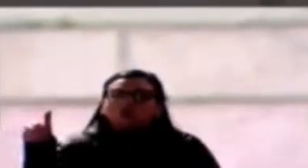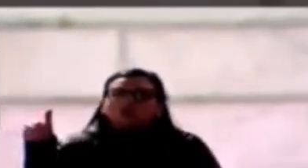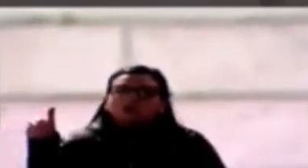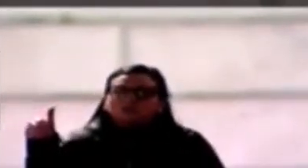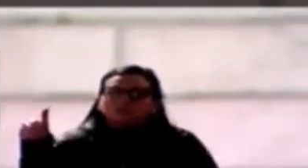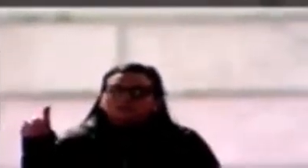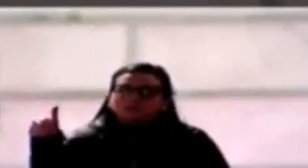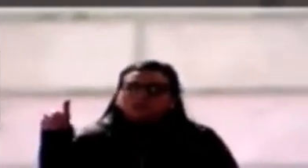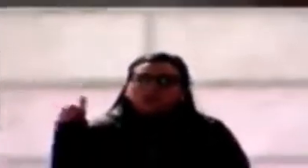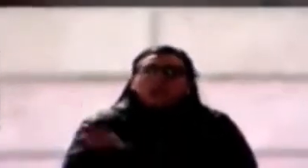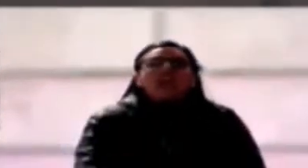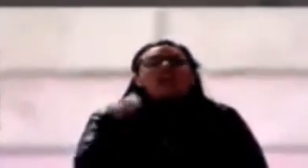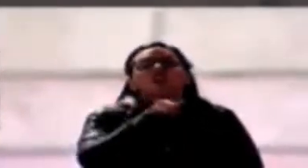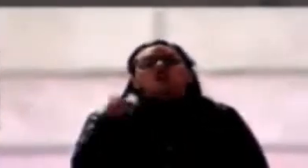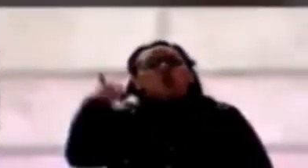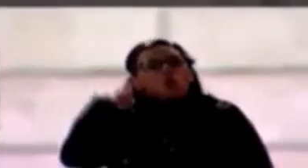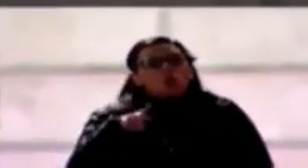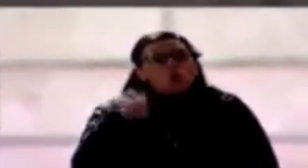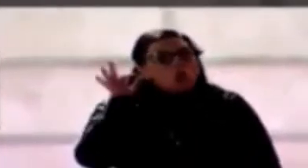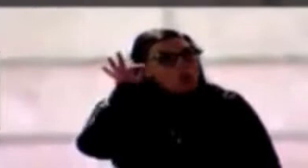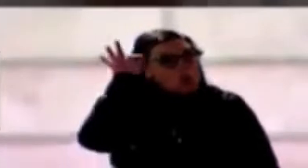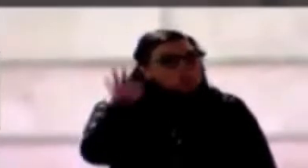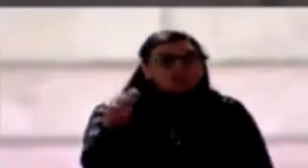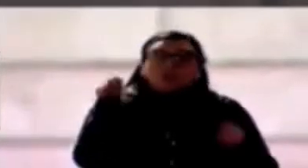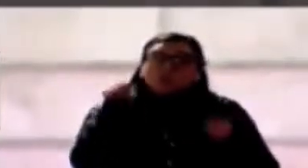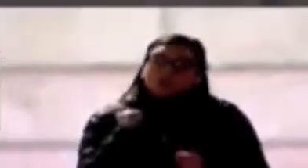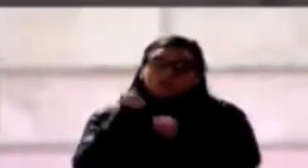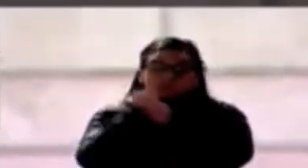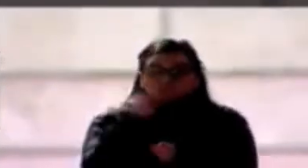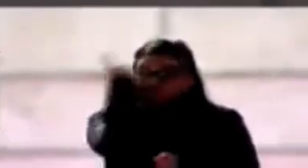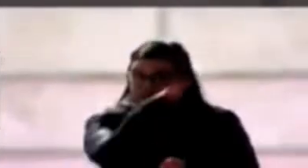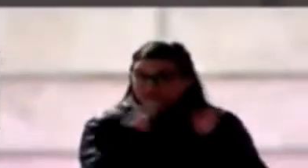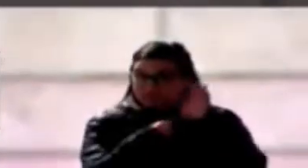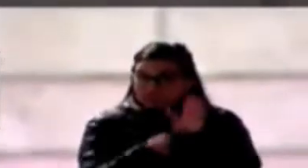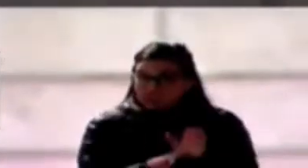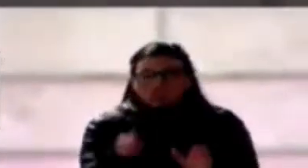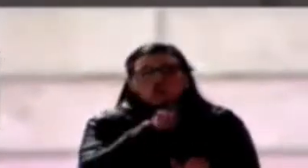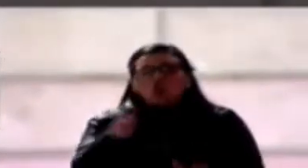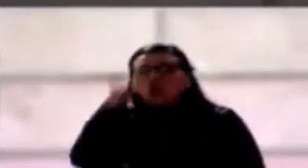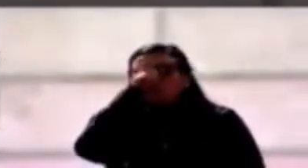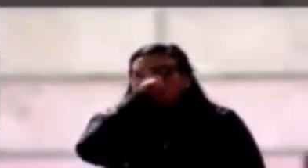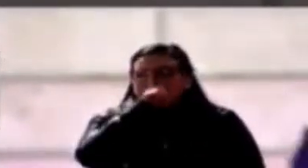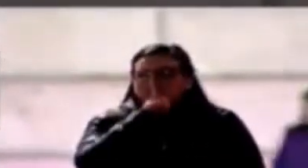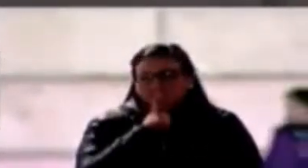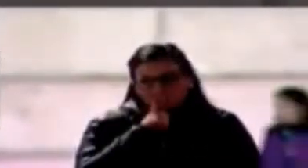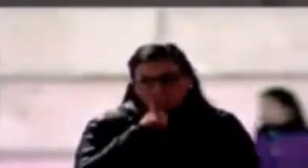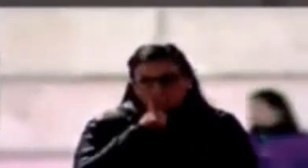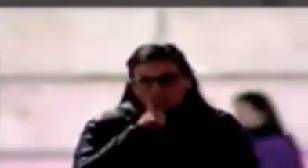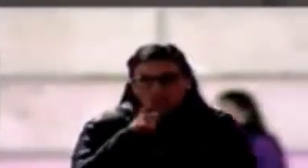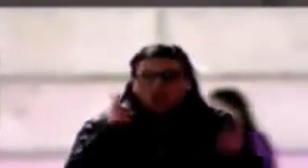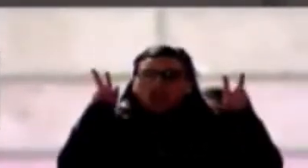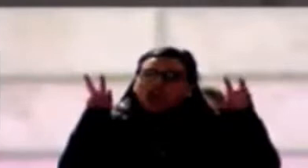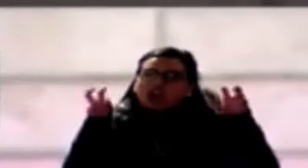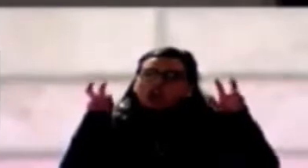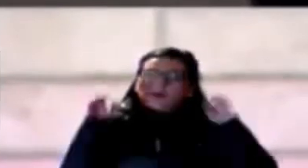è stato eletto soltanto perché potesse fare da garante del silenzio sulla congiura del